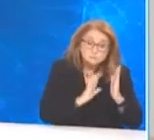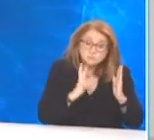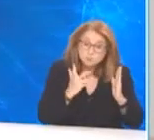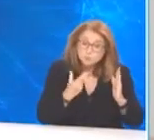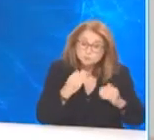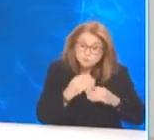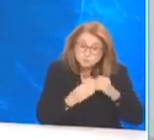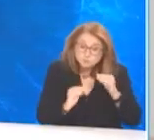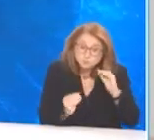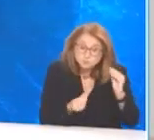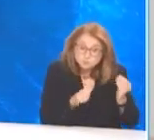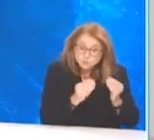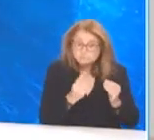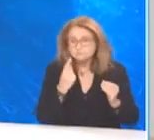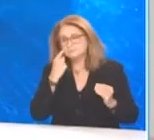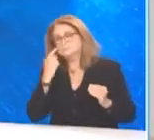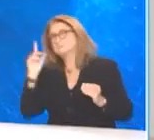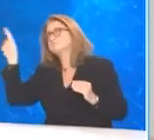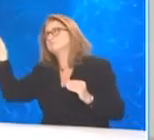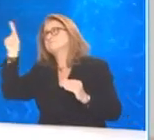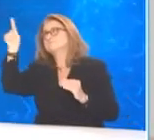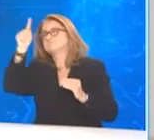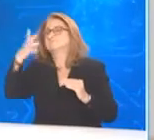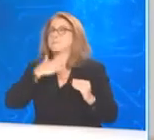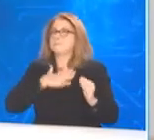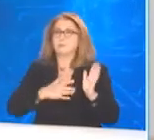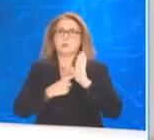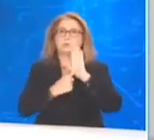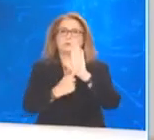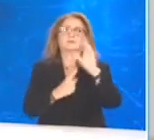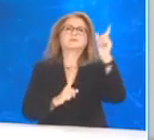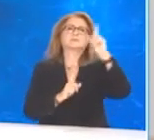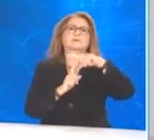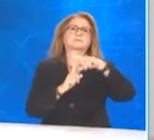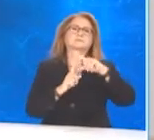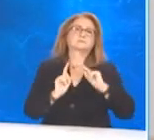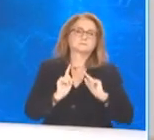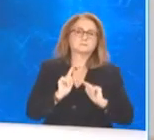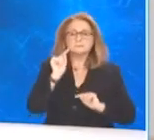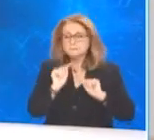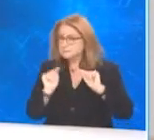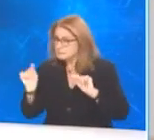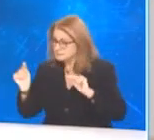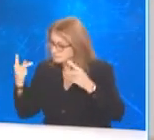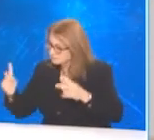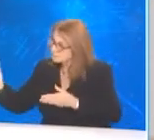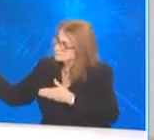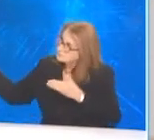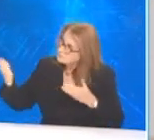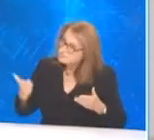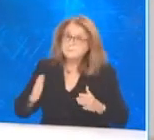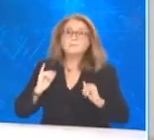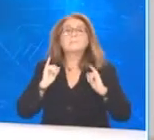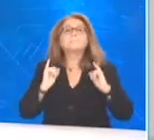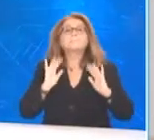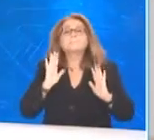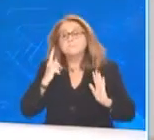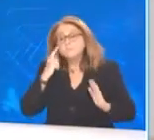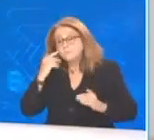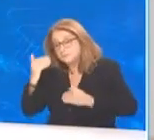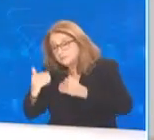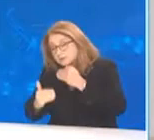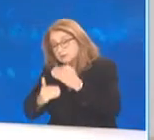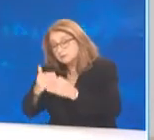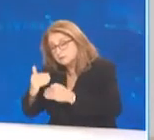πάνω σε αυτό και μένει στην πορεία να αποδειχθεί μαζί με τα μέτρα τα οποία πρέπει να τηρηθούν, αν αυτή η διαδικασία είναι μια διαδικασία η